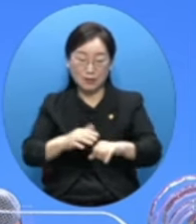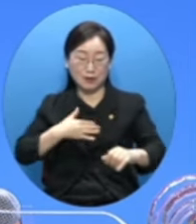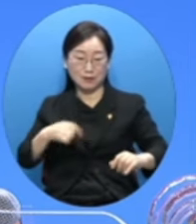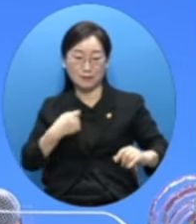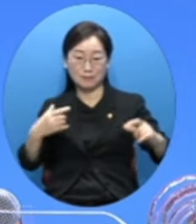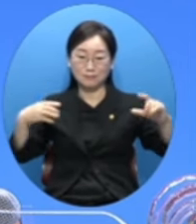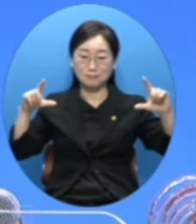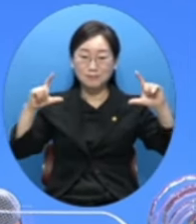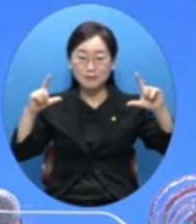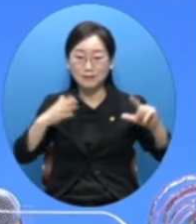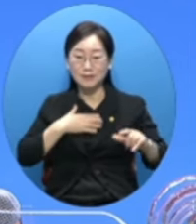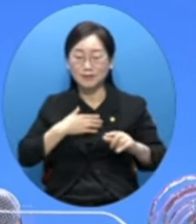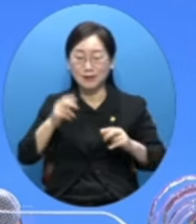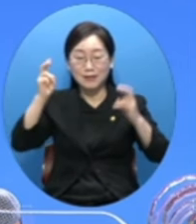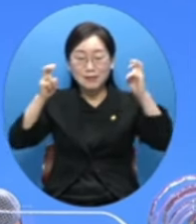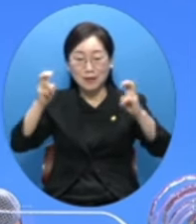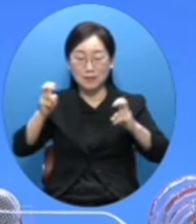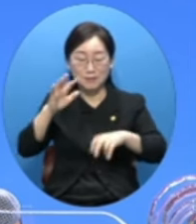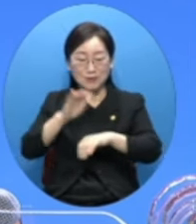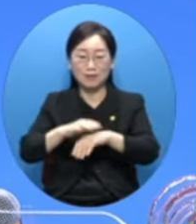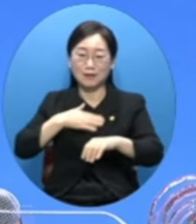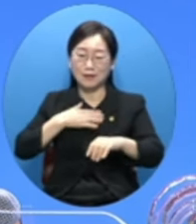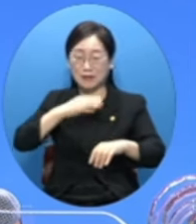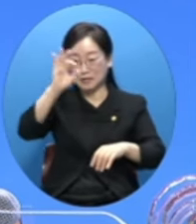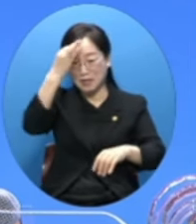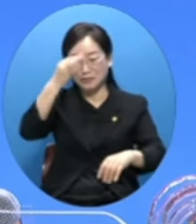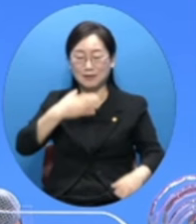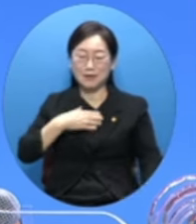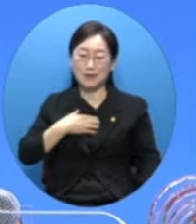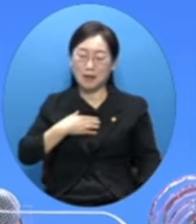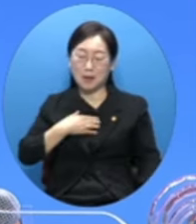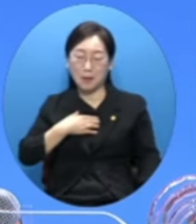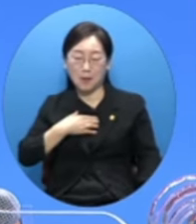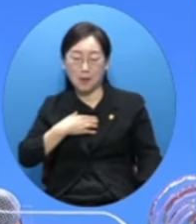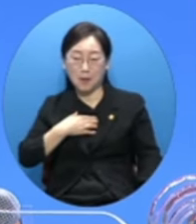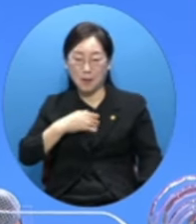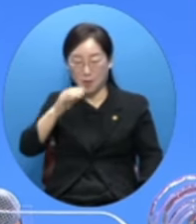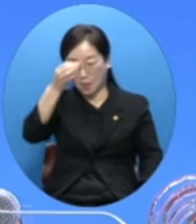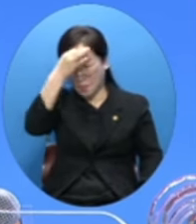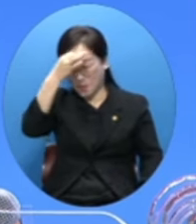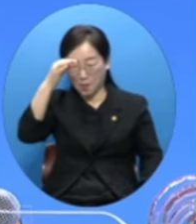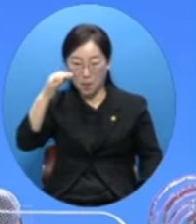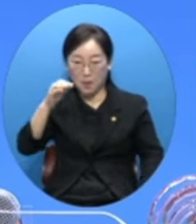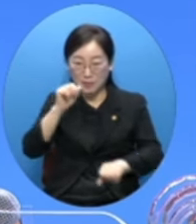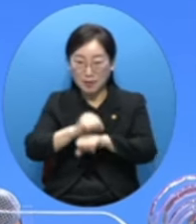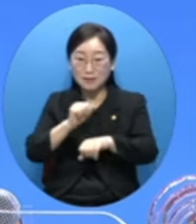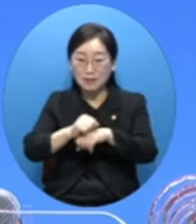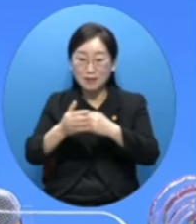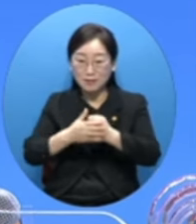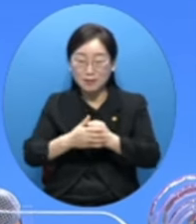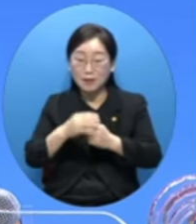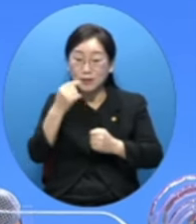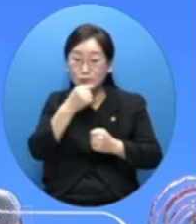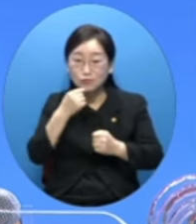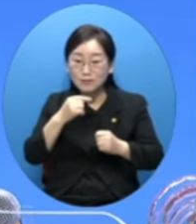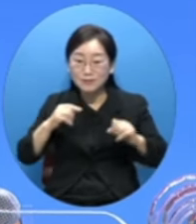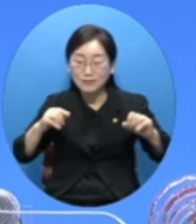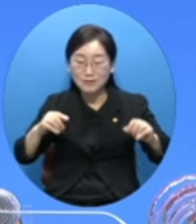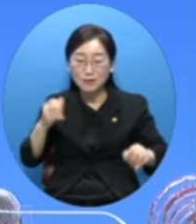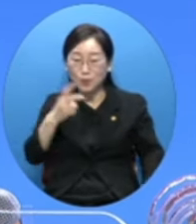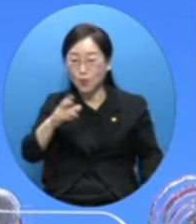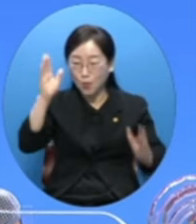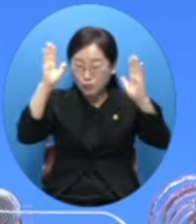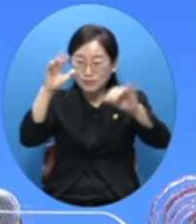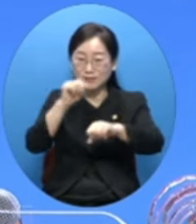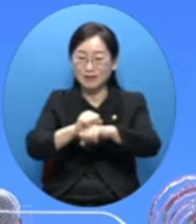압니다. 사업이 잘 되면 역시 나는 재능이 있어, 사업 수완이 있어, 그래서 사업이 잘 된다고 생각을 합니다. 공부를 잘해서 좋은 대학을 가면